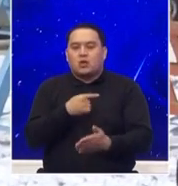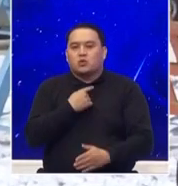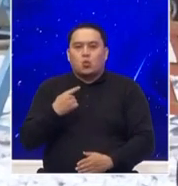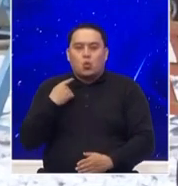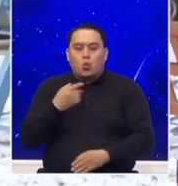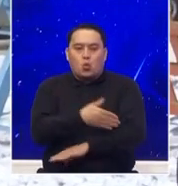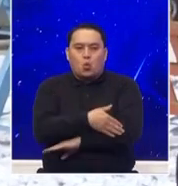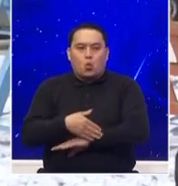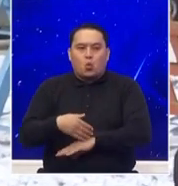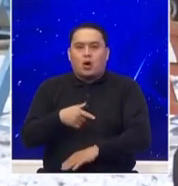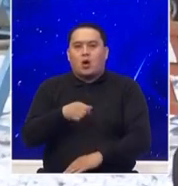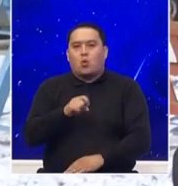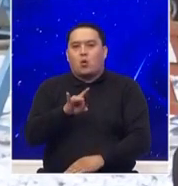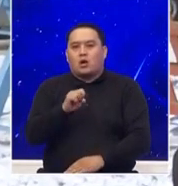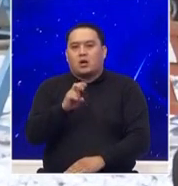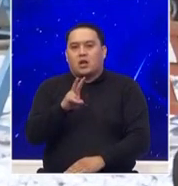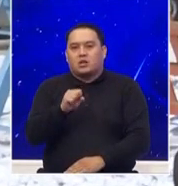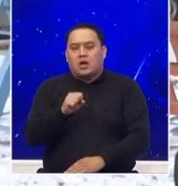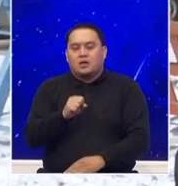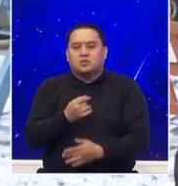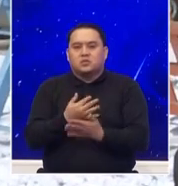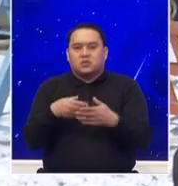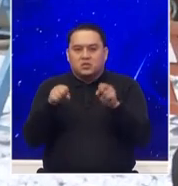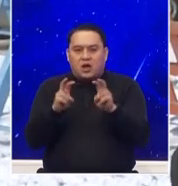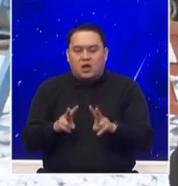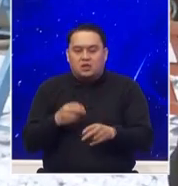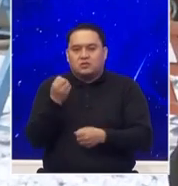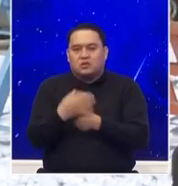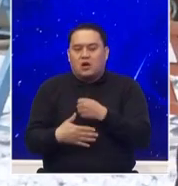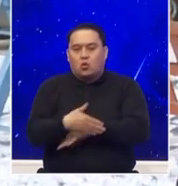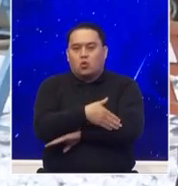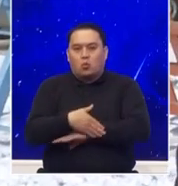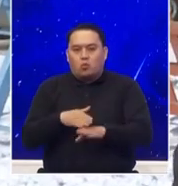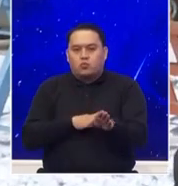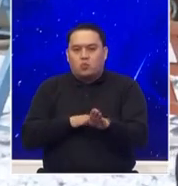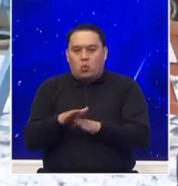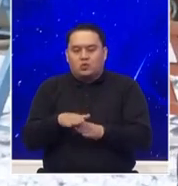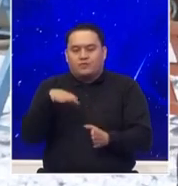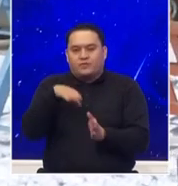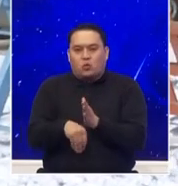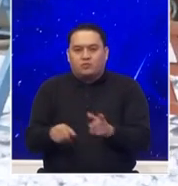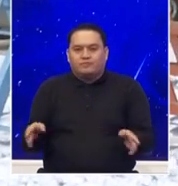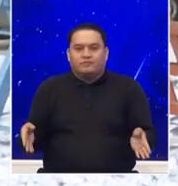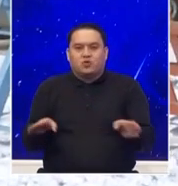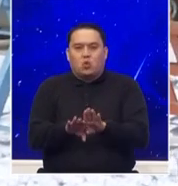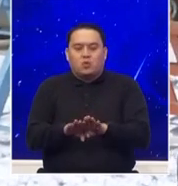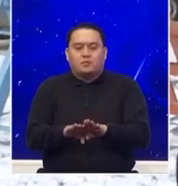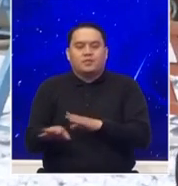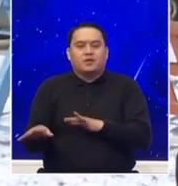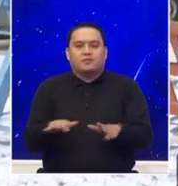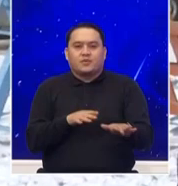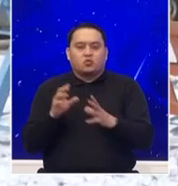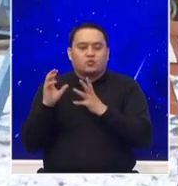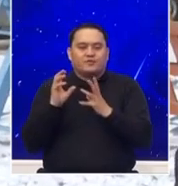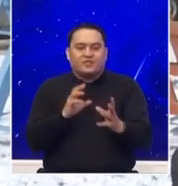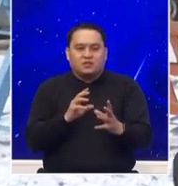квадрате улиц Гаухарана, Шевченко, Курманова, Акансара, полностью введено ограничение по передвижению